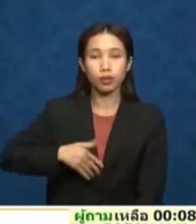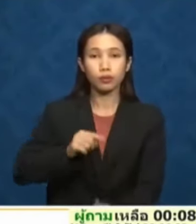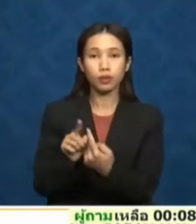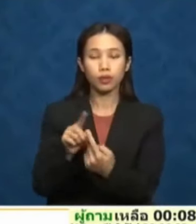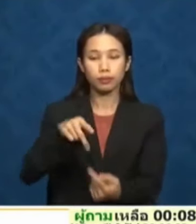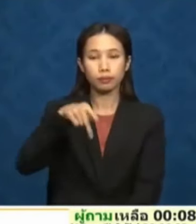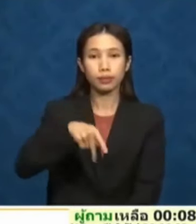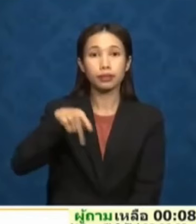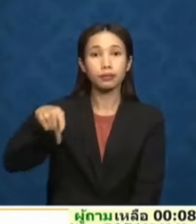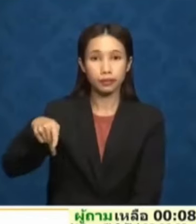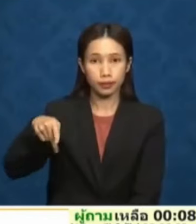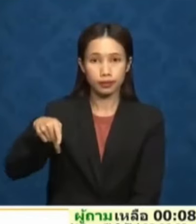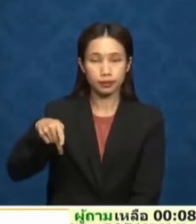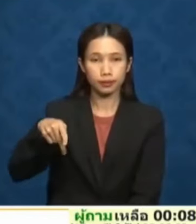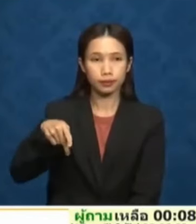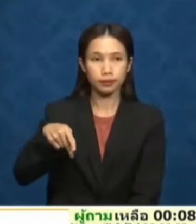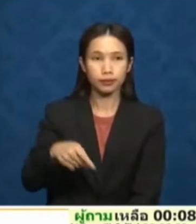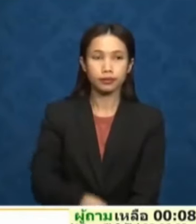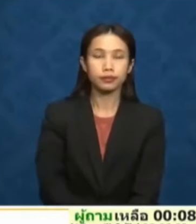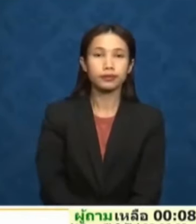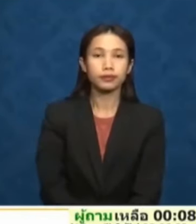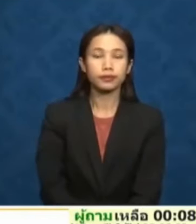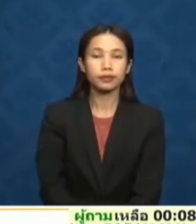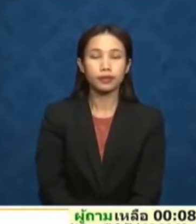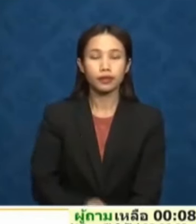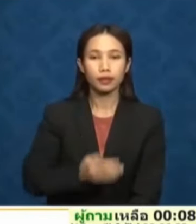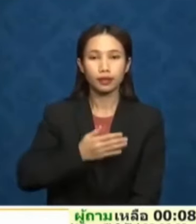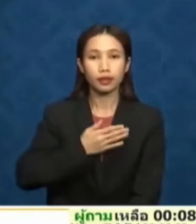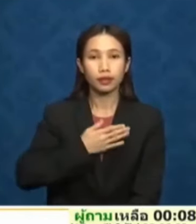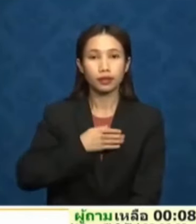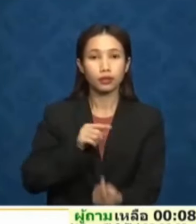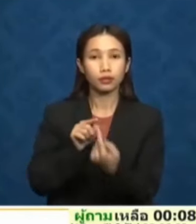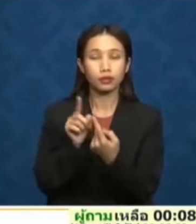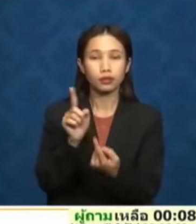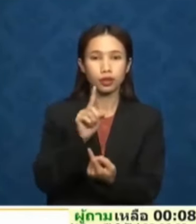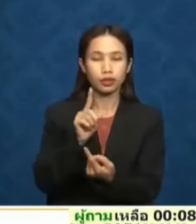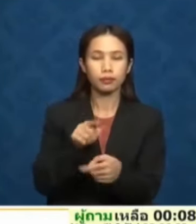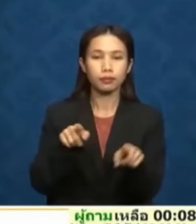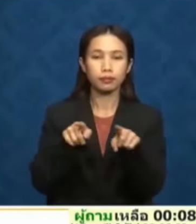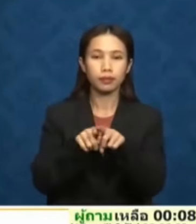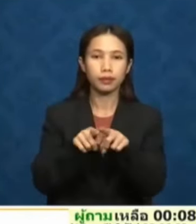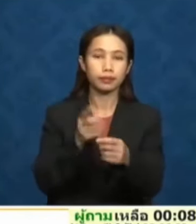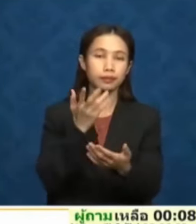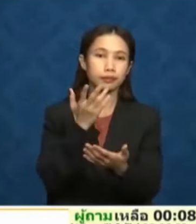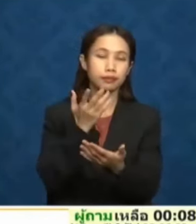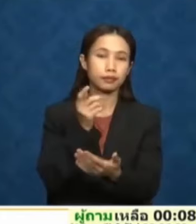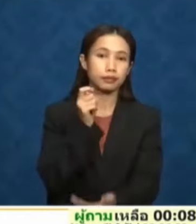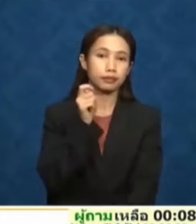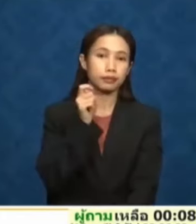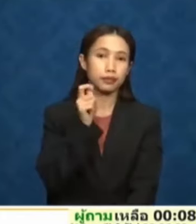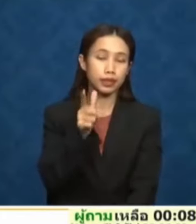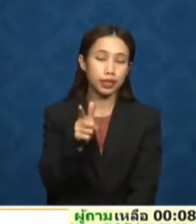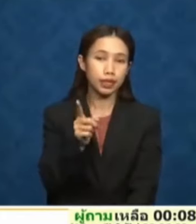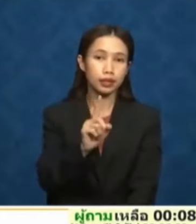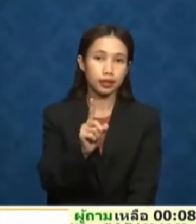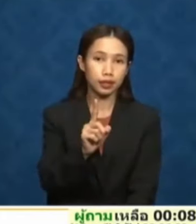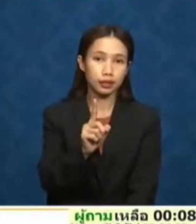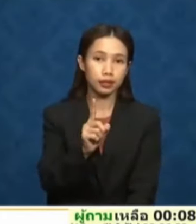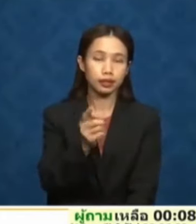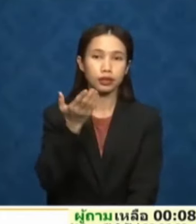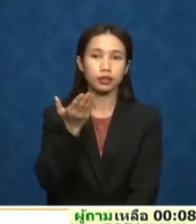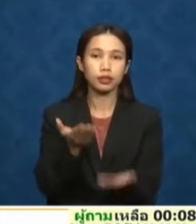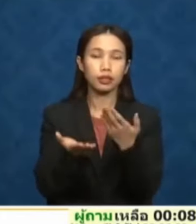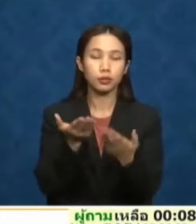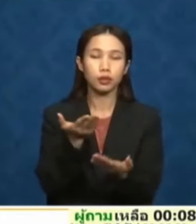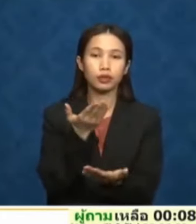PPนะครับ prionโมชเนี่ยเรายังใช้ลักษณะการจ่ายแบบี Scheduleหรือ